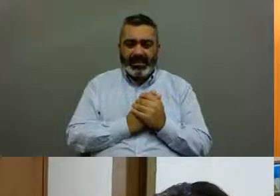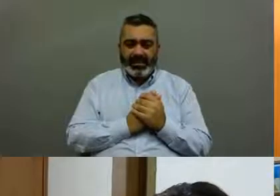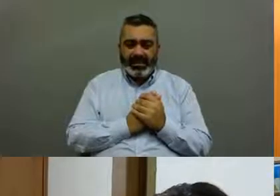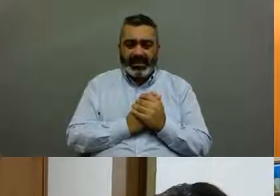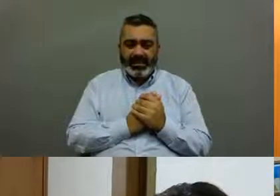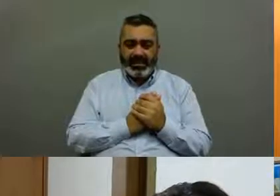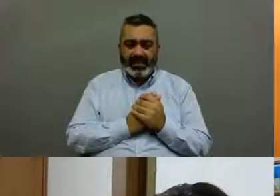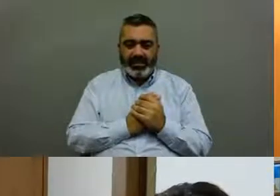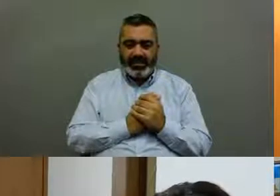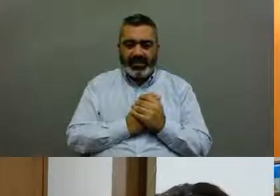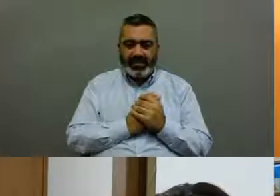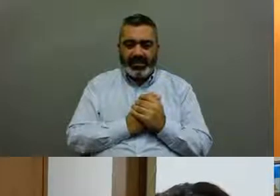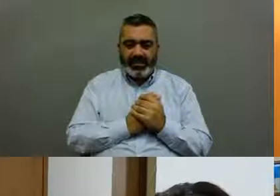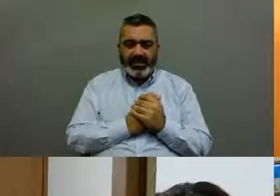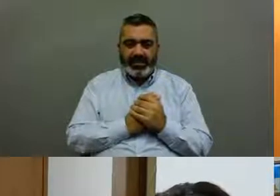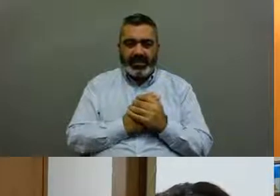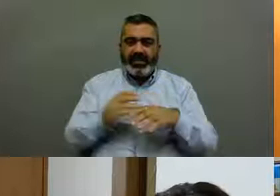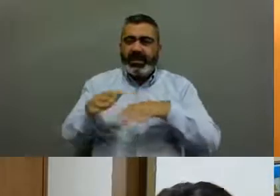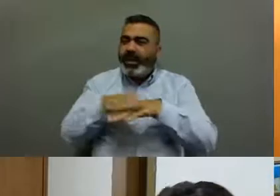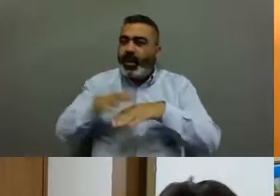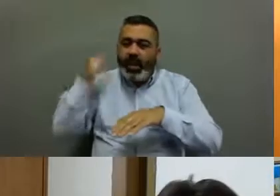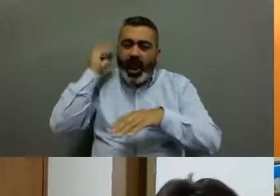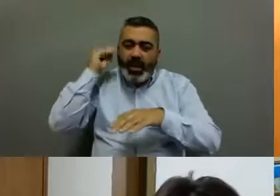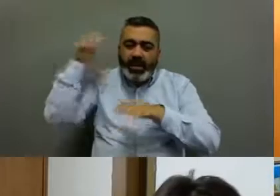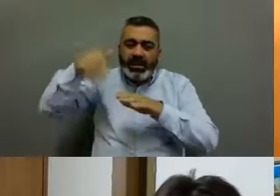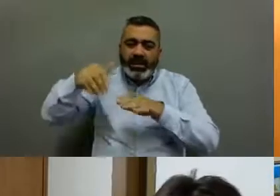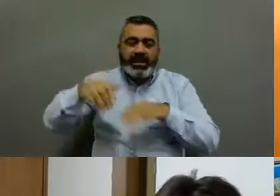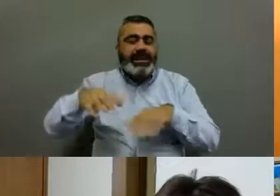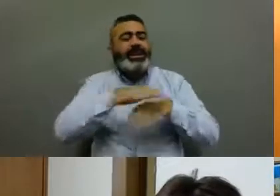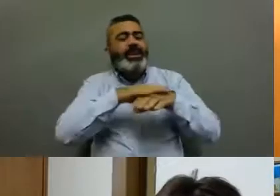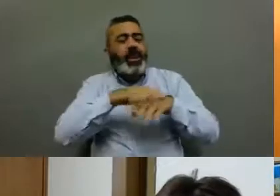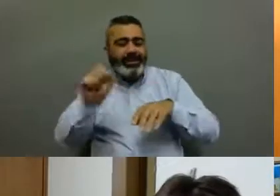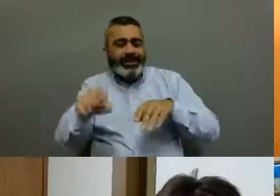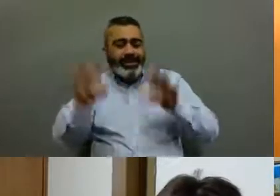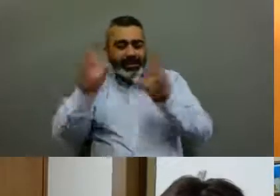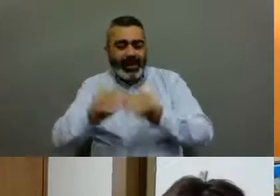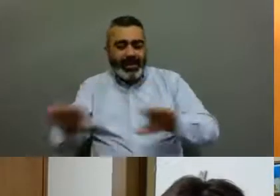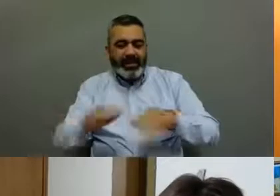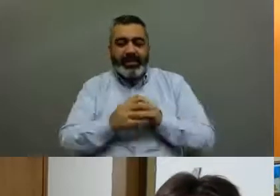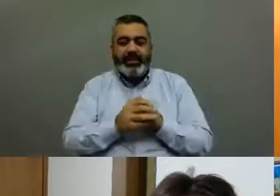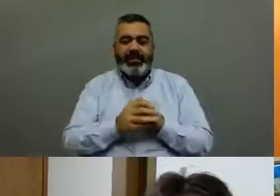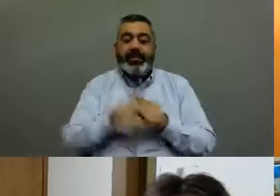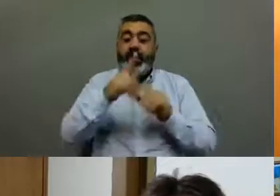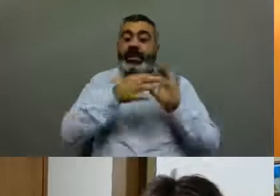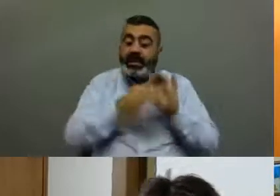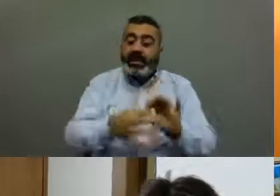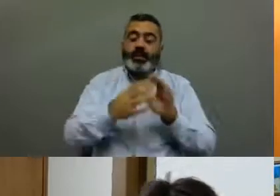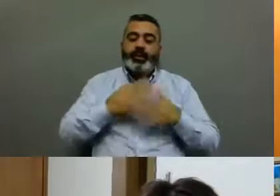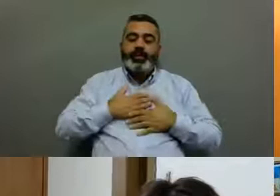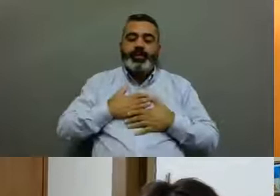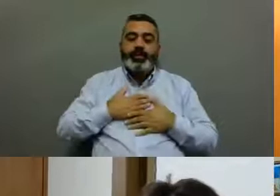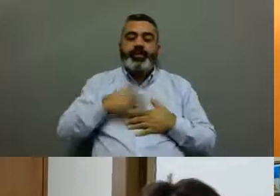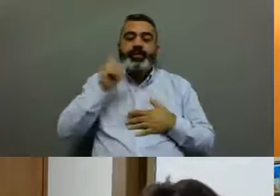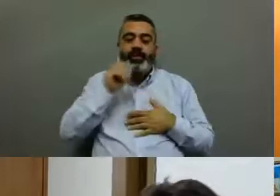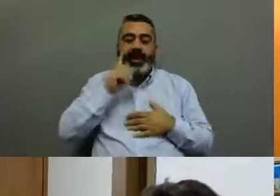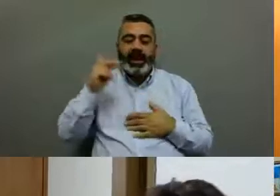less able. Ακούγεται ο ήχος, κυρία Κατσιγιάννη. Και συνεχίζω και λέω ότι πολλές φορές εμείς είμαστε, να το πω πολύ